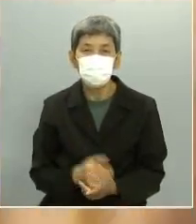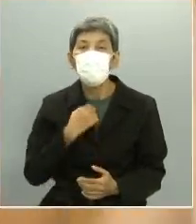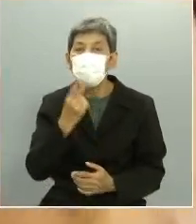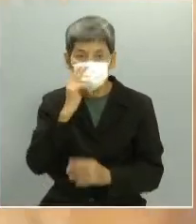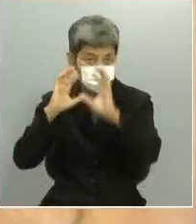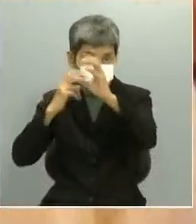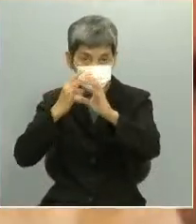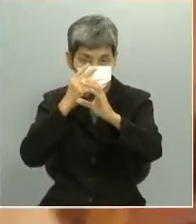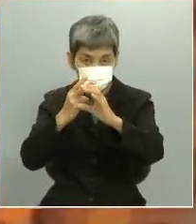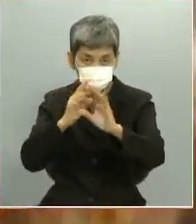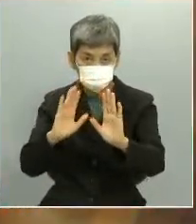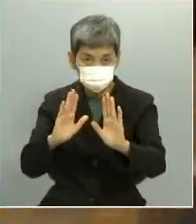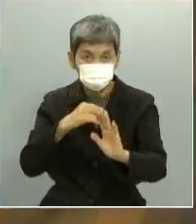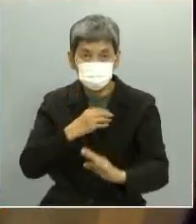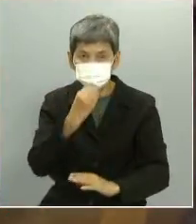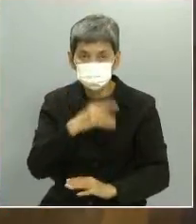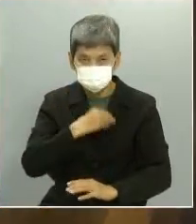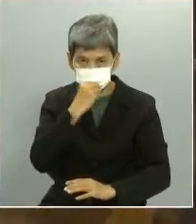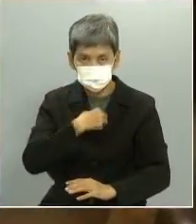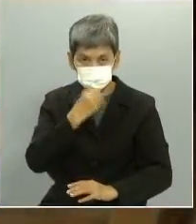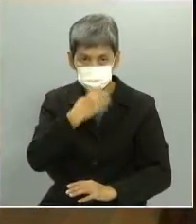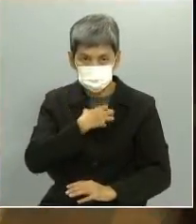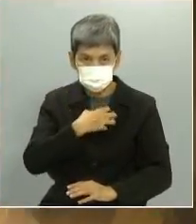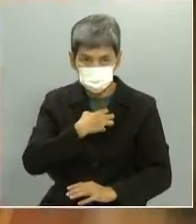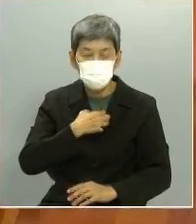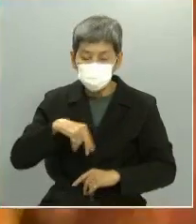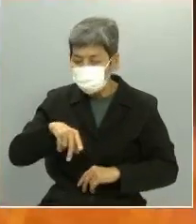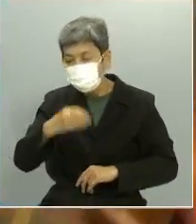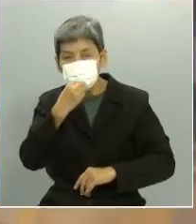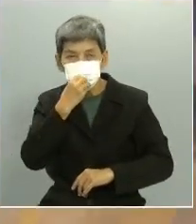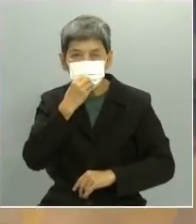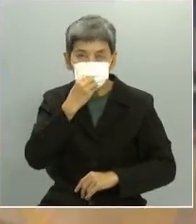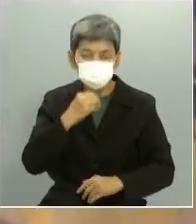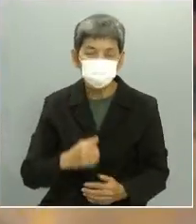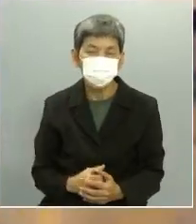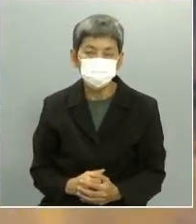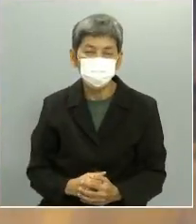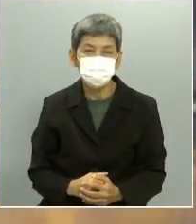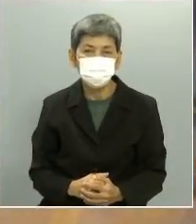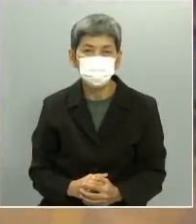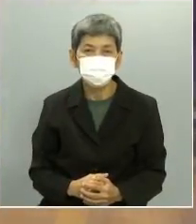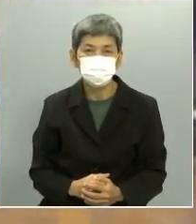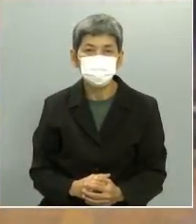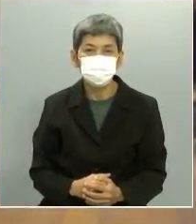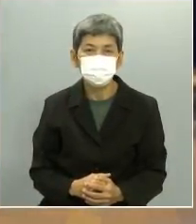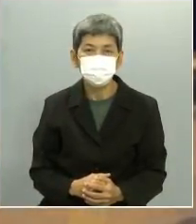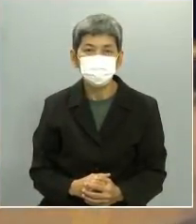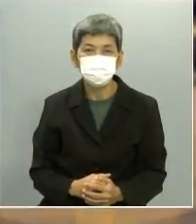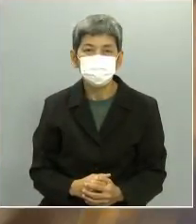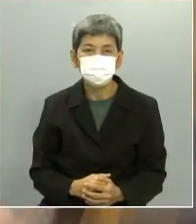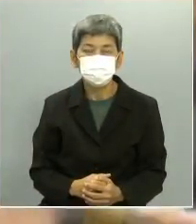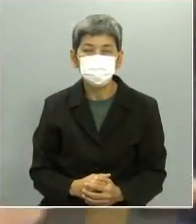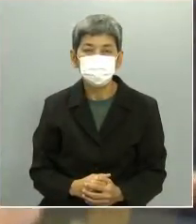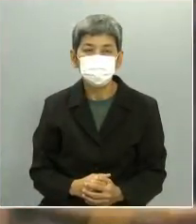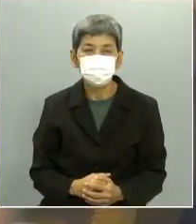ดีกว่าคุณผู้ชม เฮ้ยผมอยากไปหาอะไรกินก่อน ป่ะเดี๋ยวเราเดินหาอะไรกินกัน เยอะเลยโอ้โหด้วยชิ